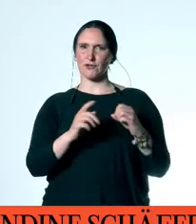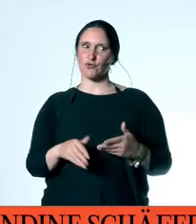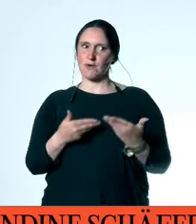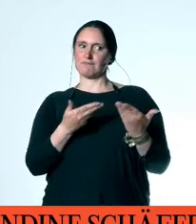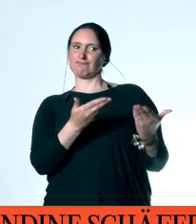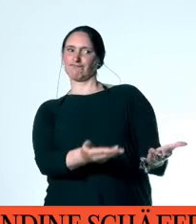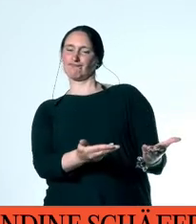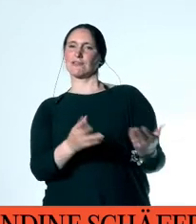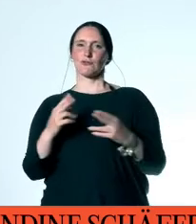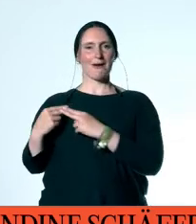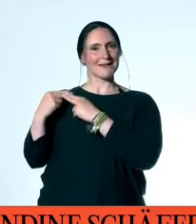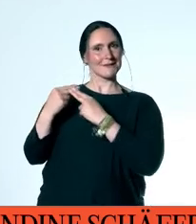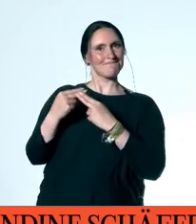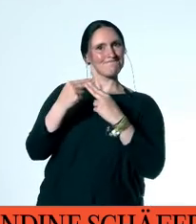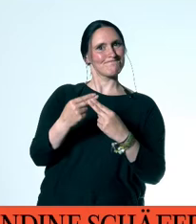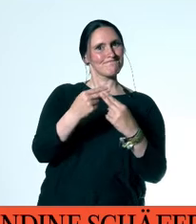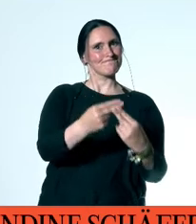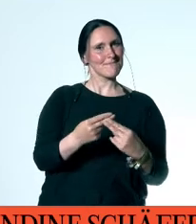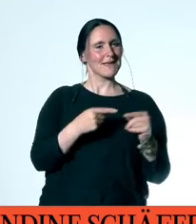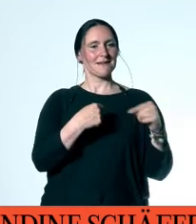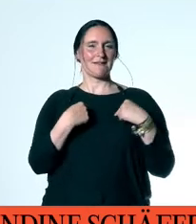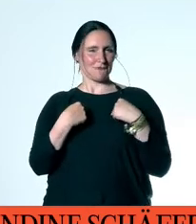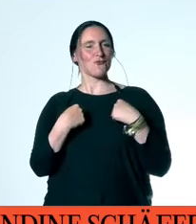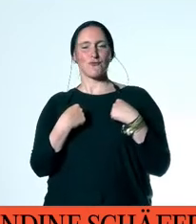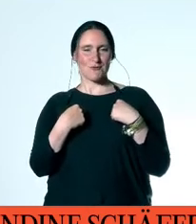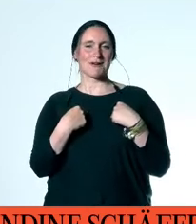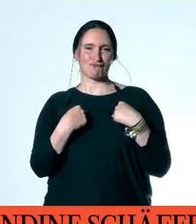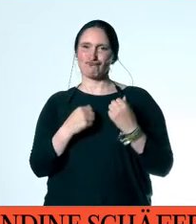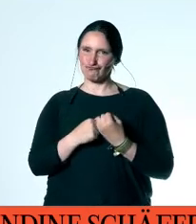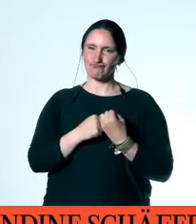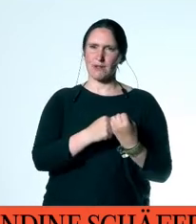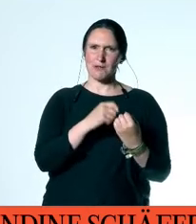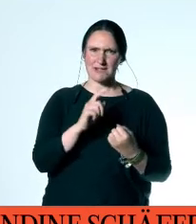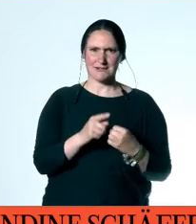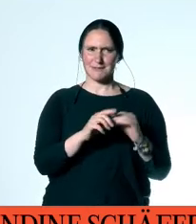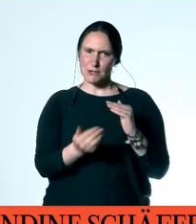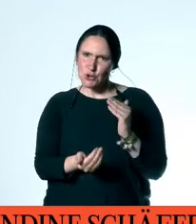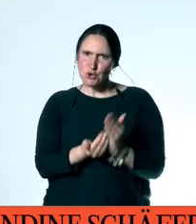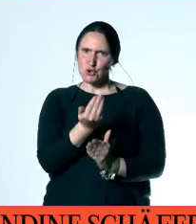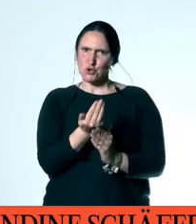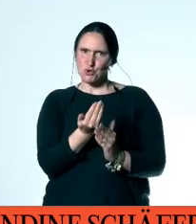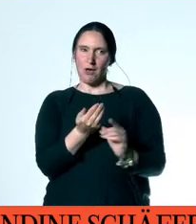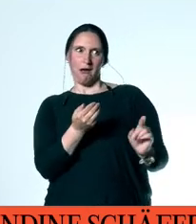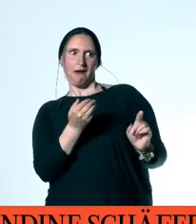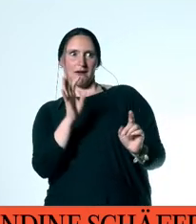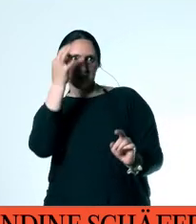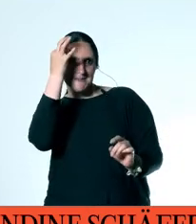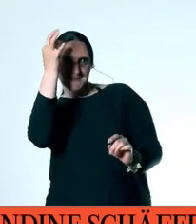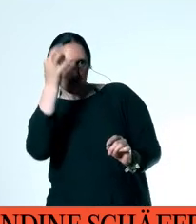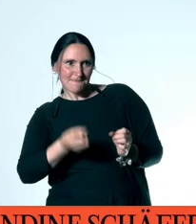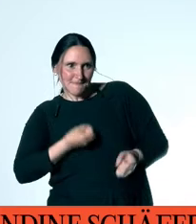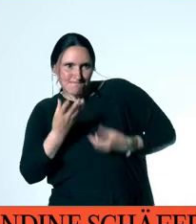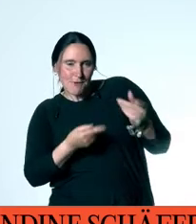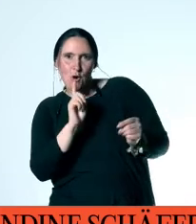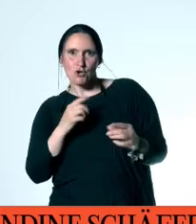ancestral traditions. But we are also interested in new things, in innovation. So we are always working at the same time